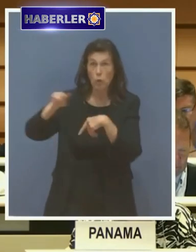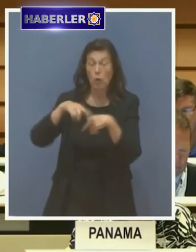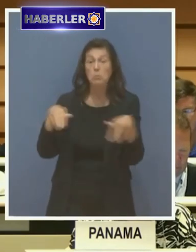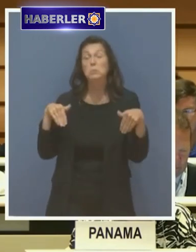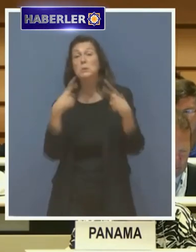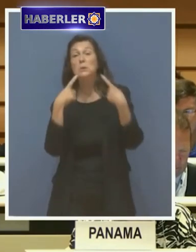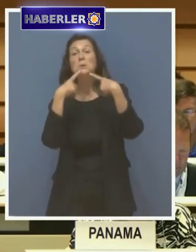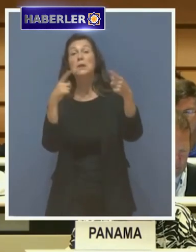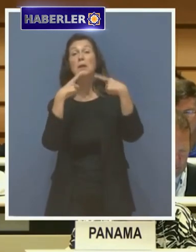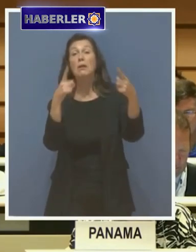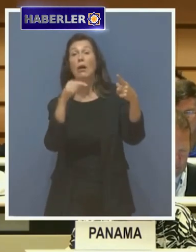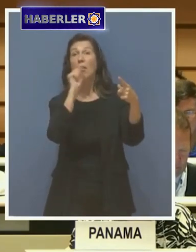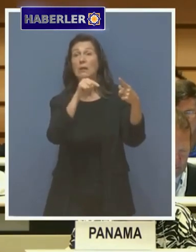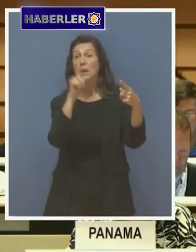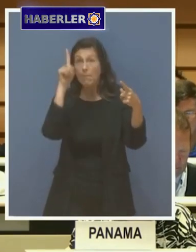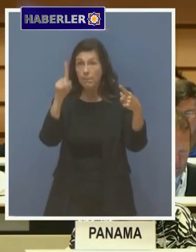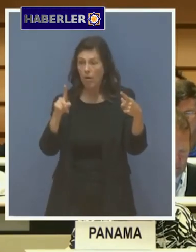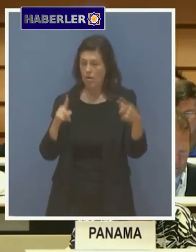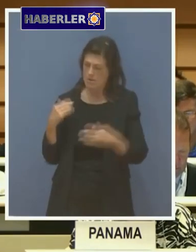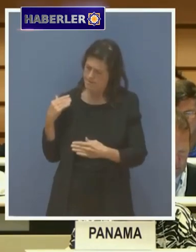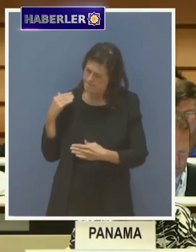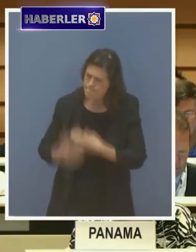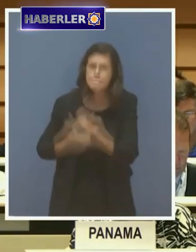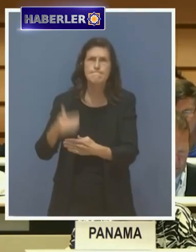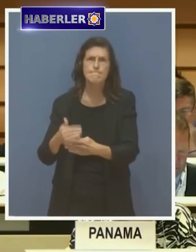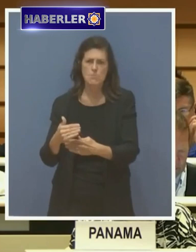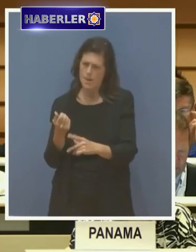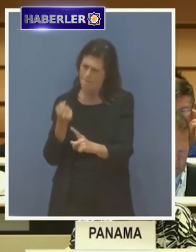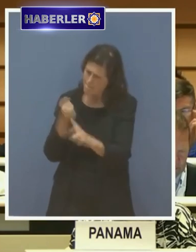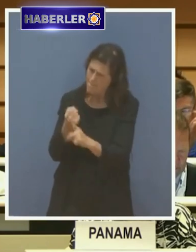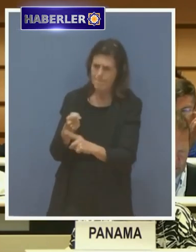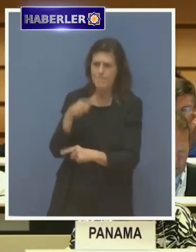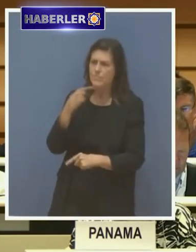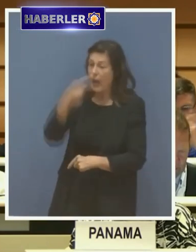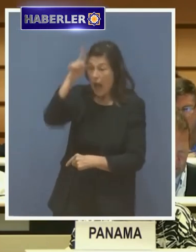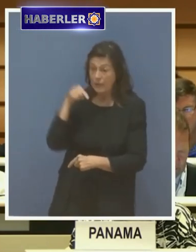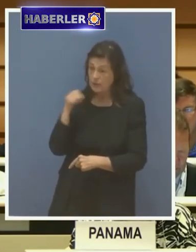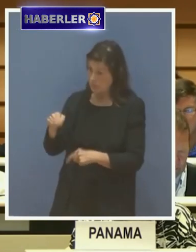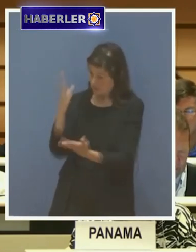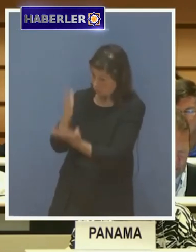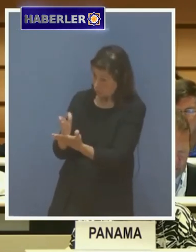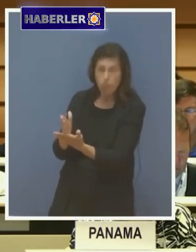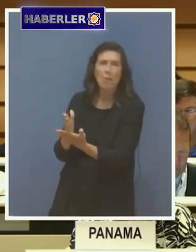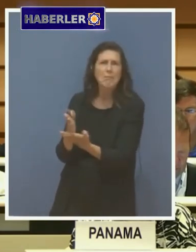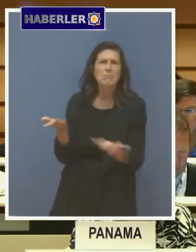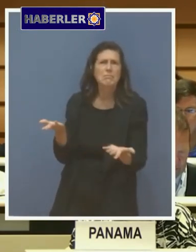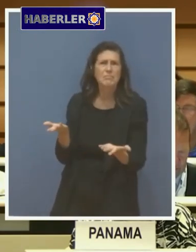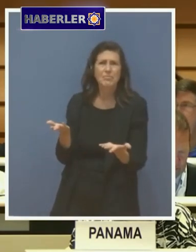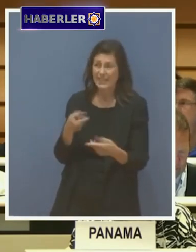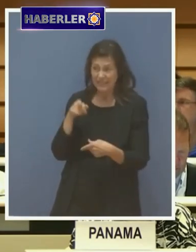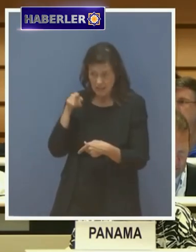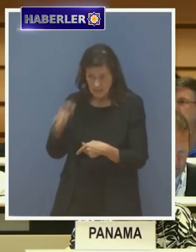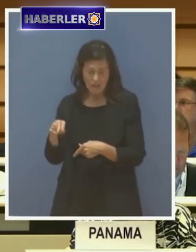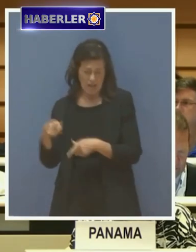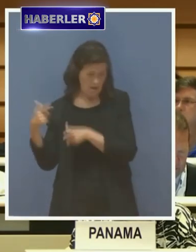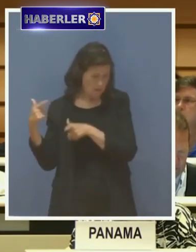bunun kanıtı var, yerli toprakların yabancılar tarafından askerileştirilmesini önlemekten bahsediyoruz. Bunun